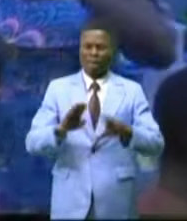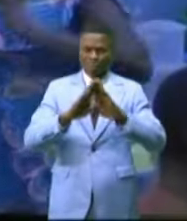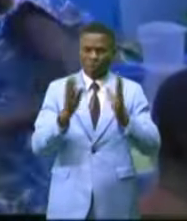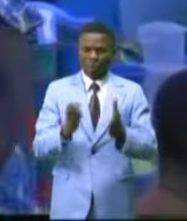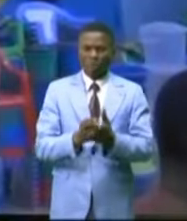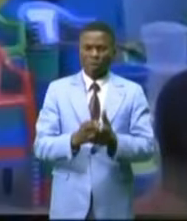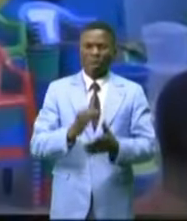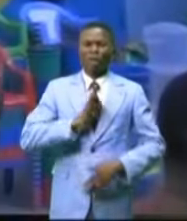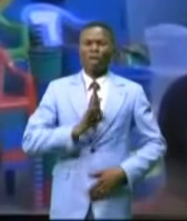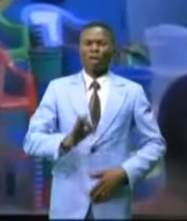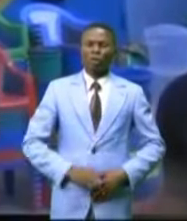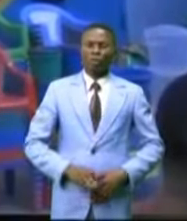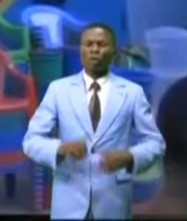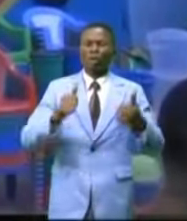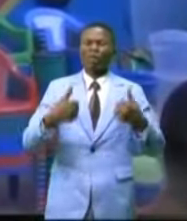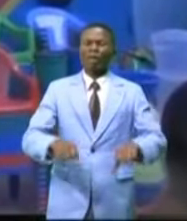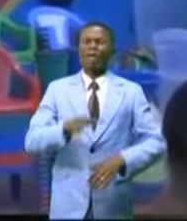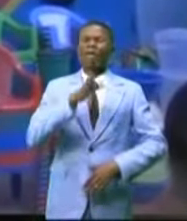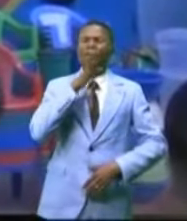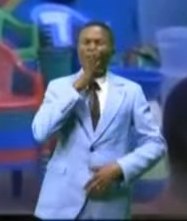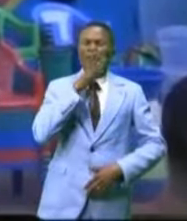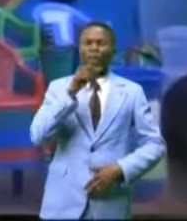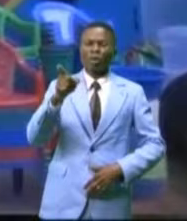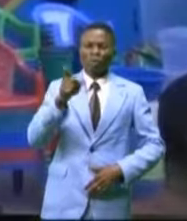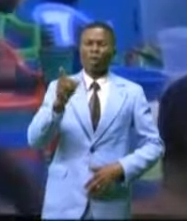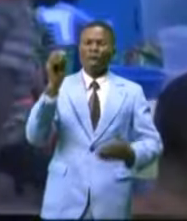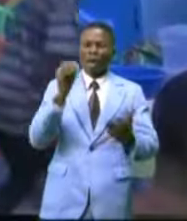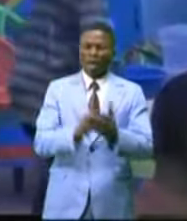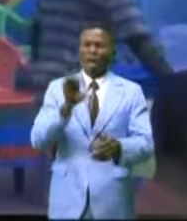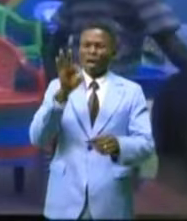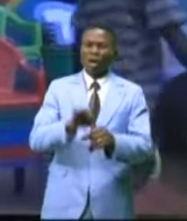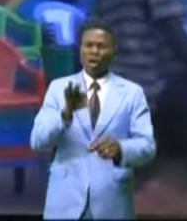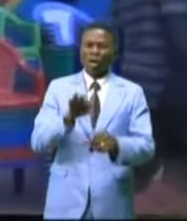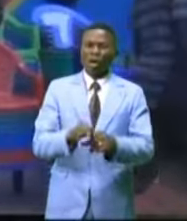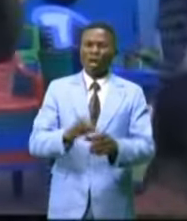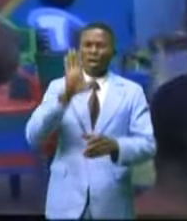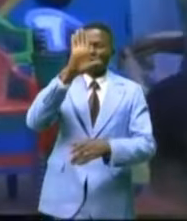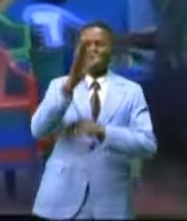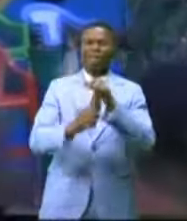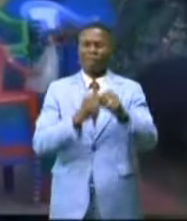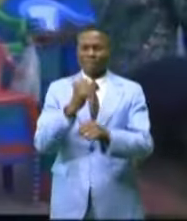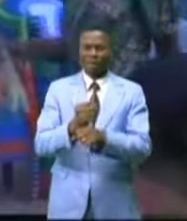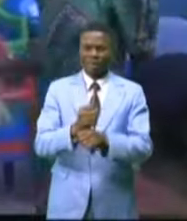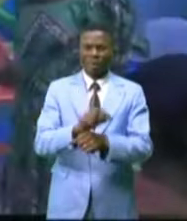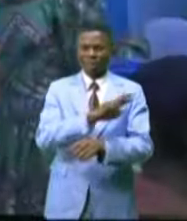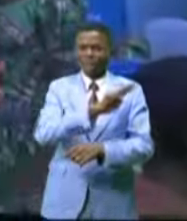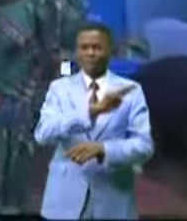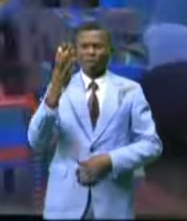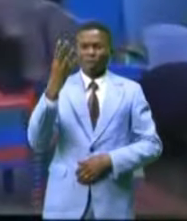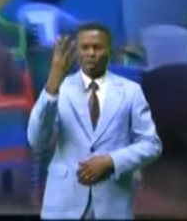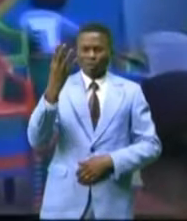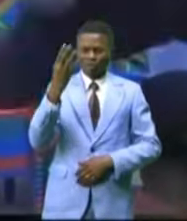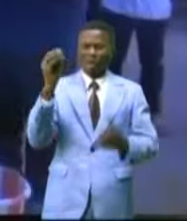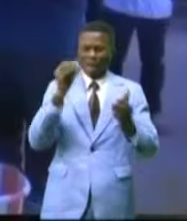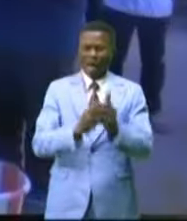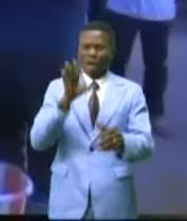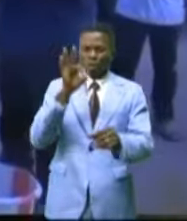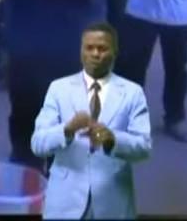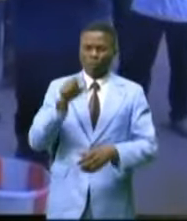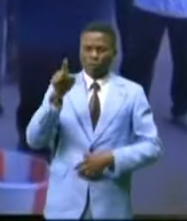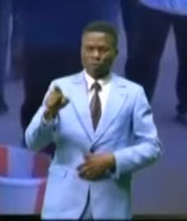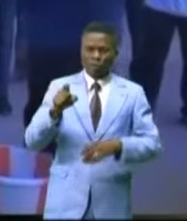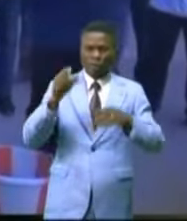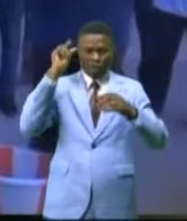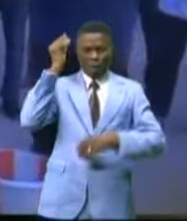bénéficiaires lib li encore 5 ans 2028 le gouvernement de la